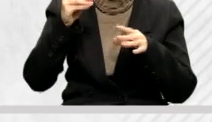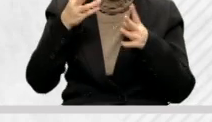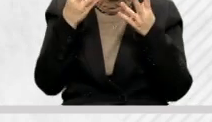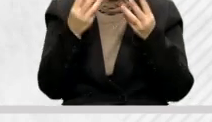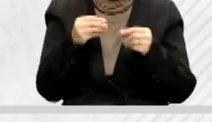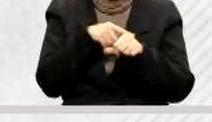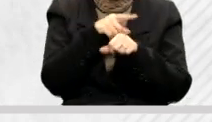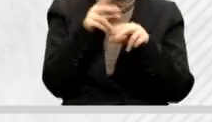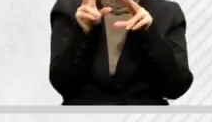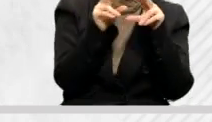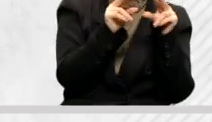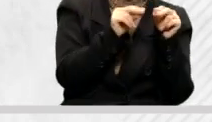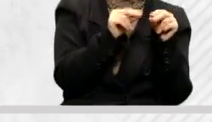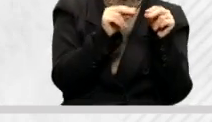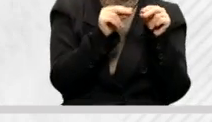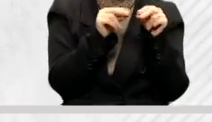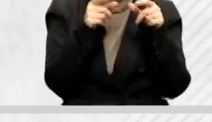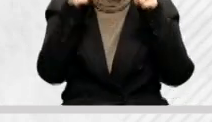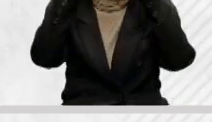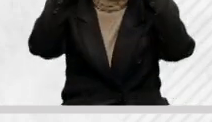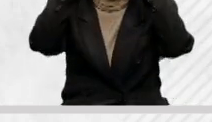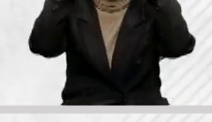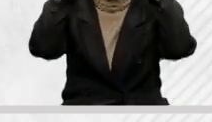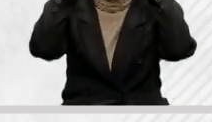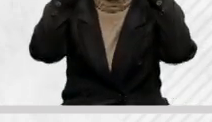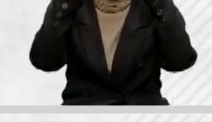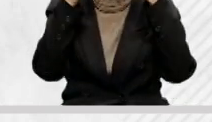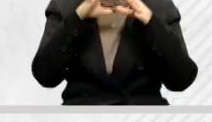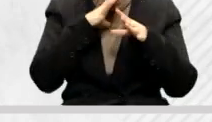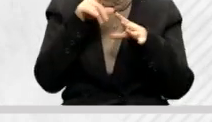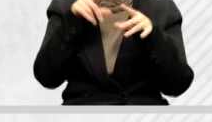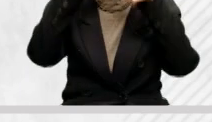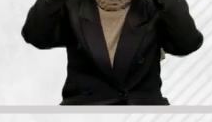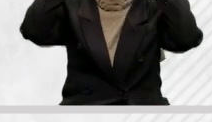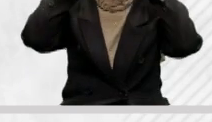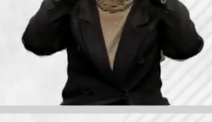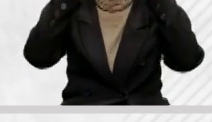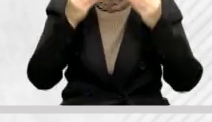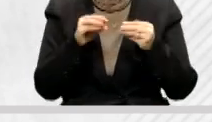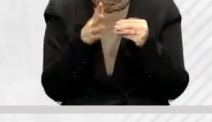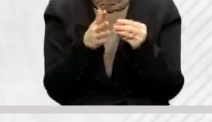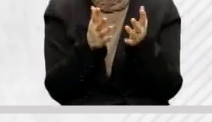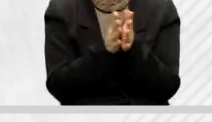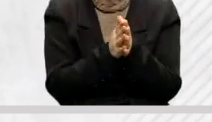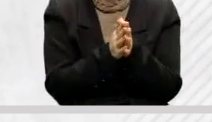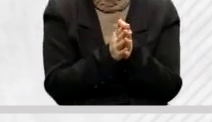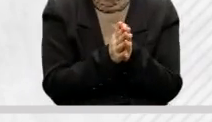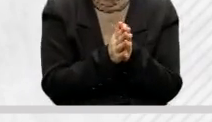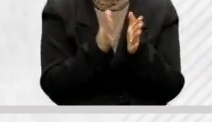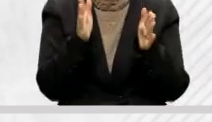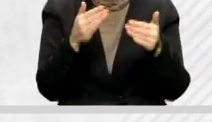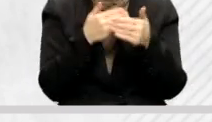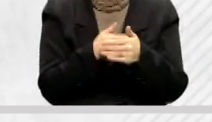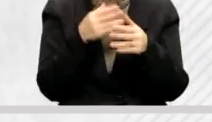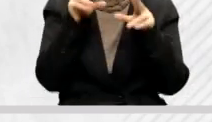fayda sağlayabilir. Bunun dışında bu benim merak ettiğim şeydi. Çok affedersiniz. Şimdi bir ortam karanlığı var. Bir de biz hani ortam tam karanlık olmasa